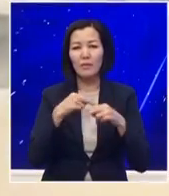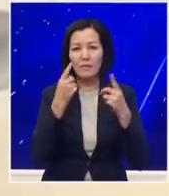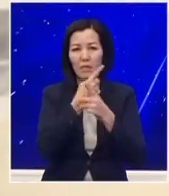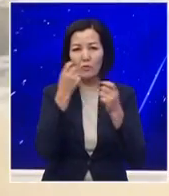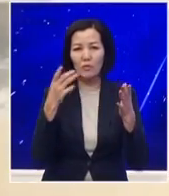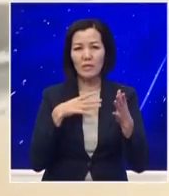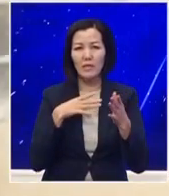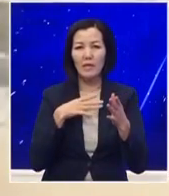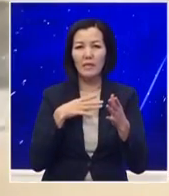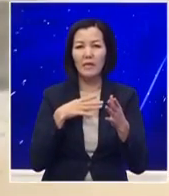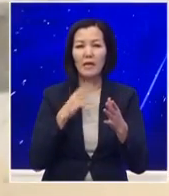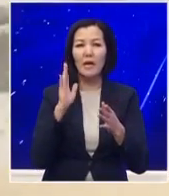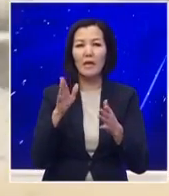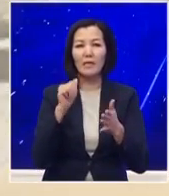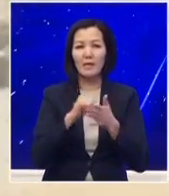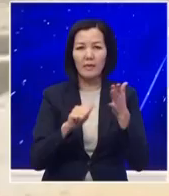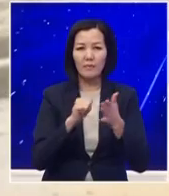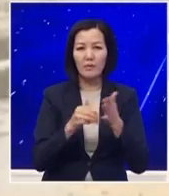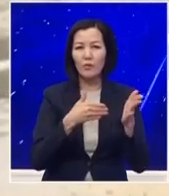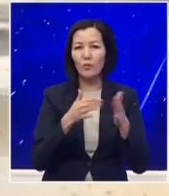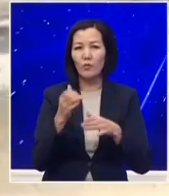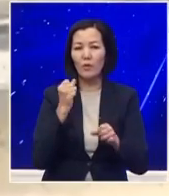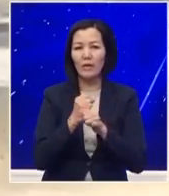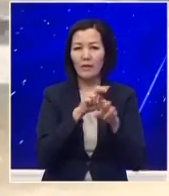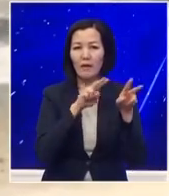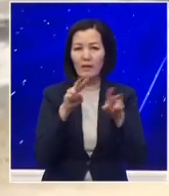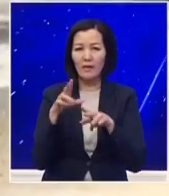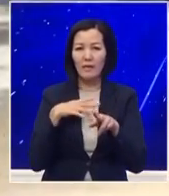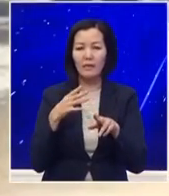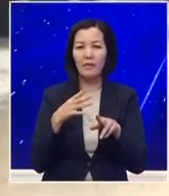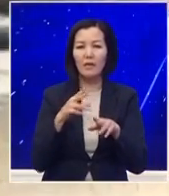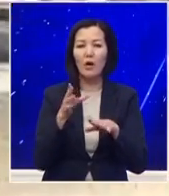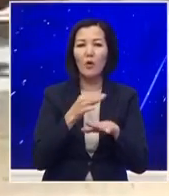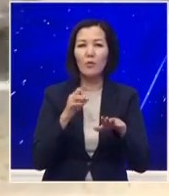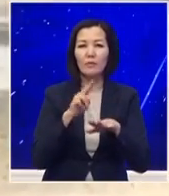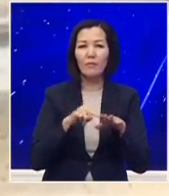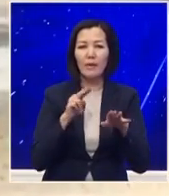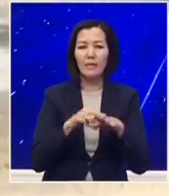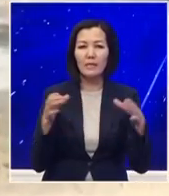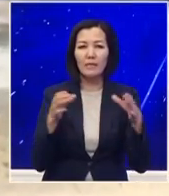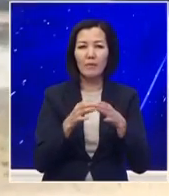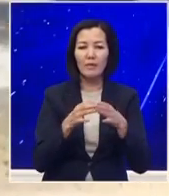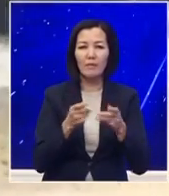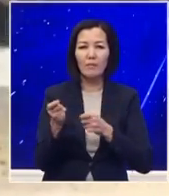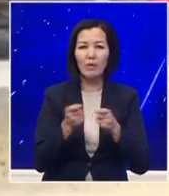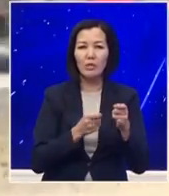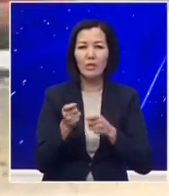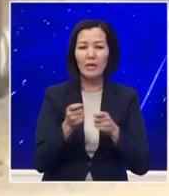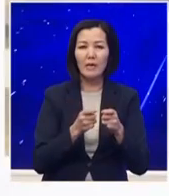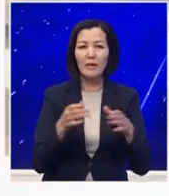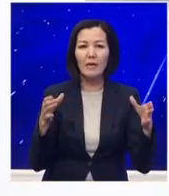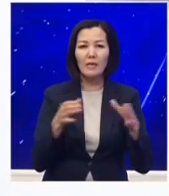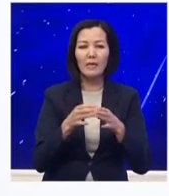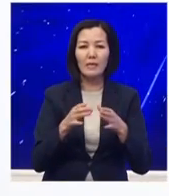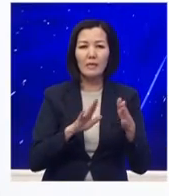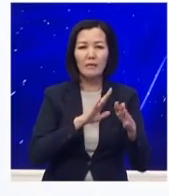ескерту жасалған. Алда кем-кетік тұстардың жойылуы қатаң қадағаланады. Онымен қоса облыстық полиция департаменті басшылығы